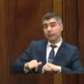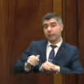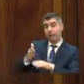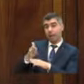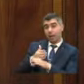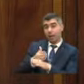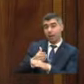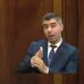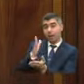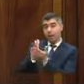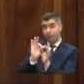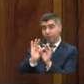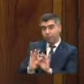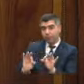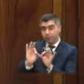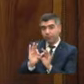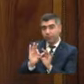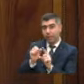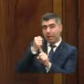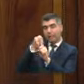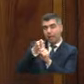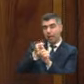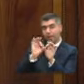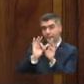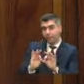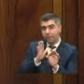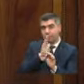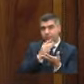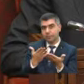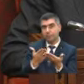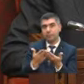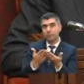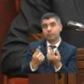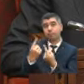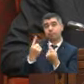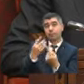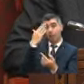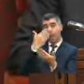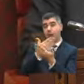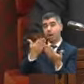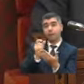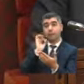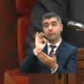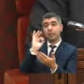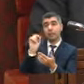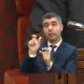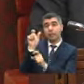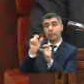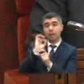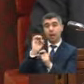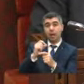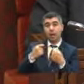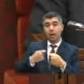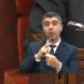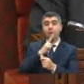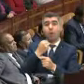أكفاء ولا يساهمون في الإصلاح؟ أم أن هناك اعتبارات أخرى أنتم تعلمونها ونحن لا نعلمها، رغم أننا في